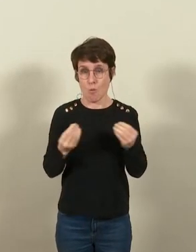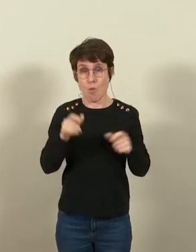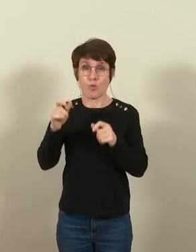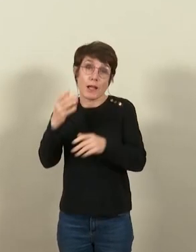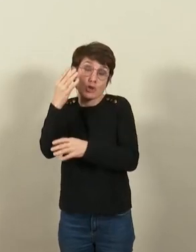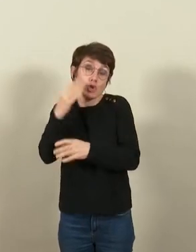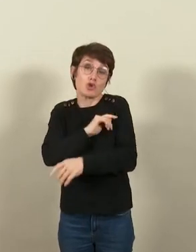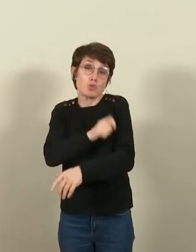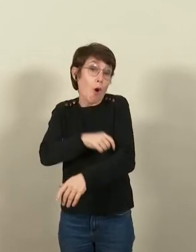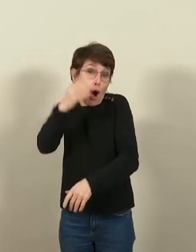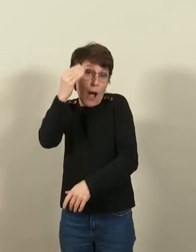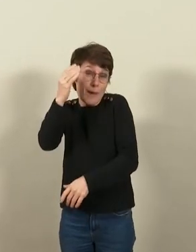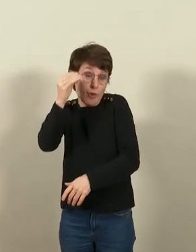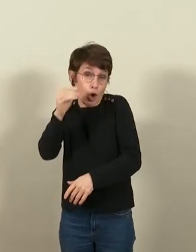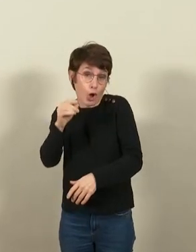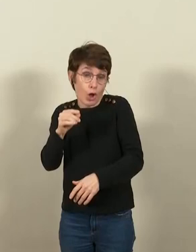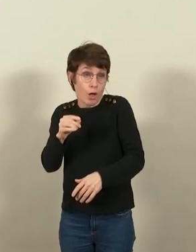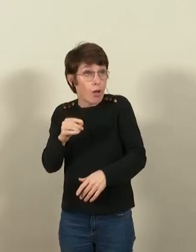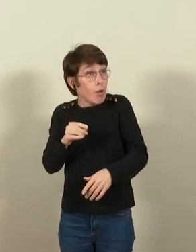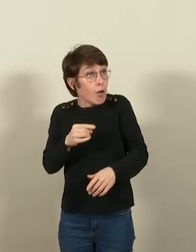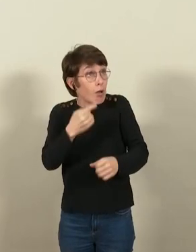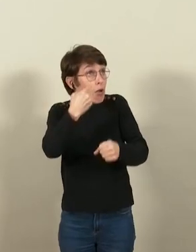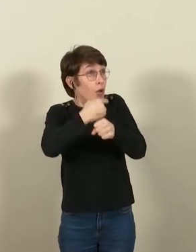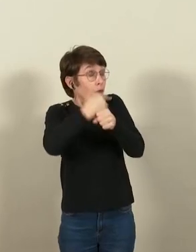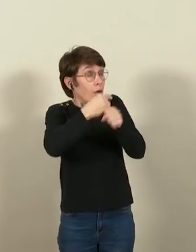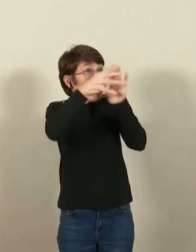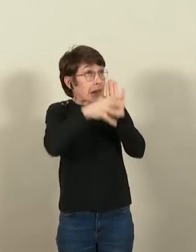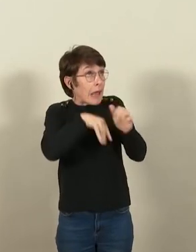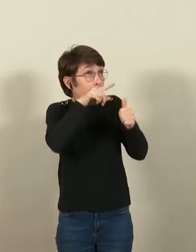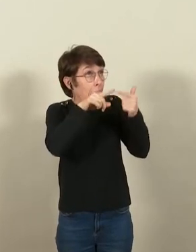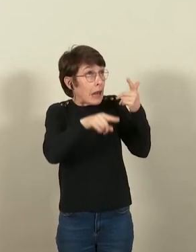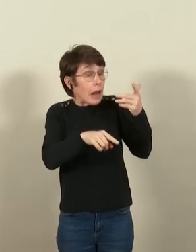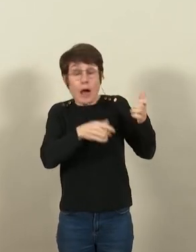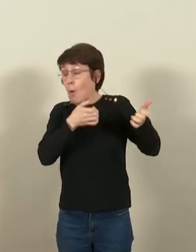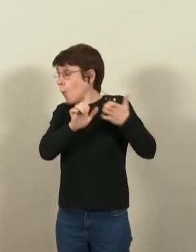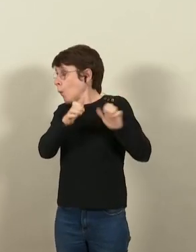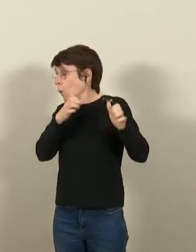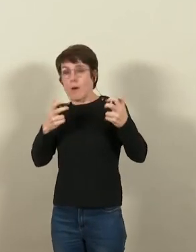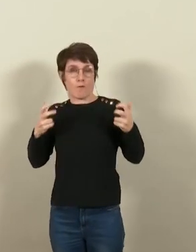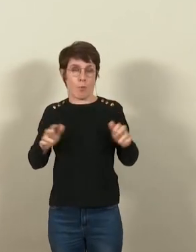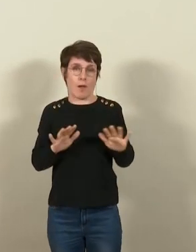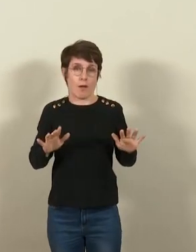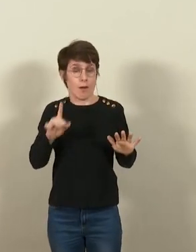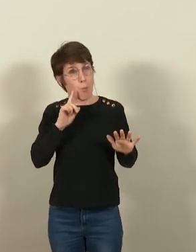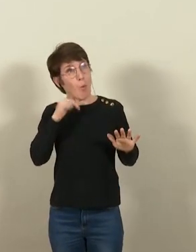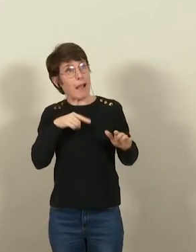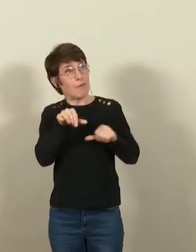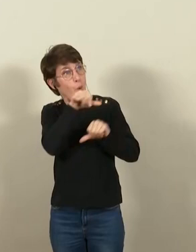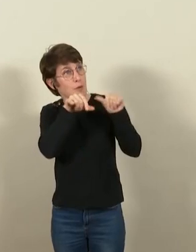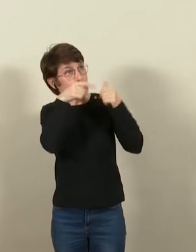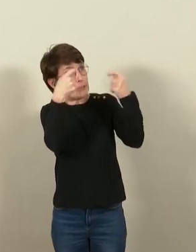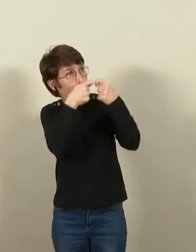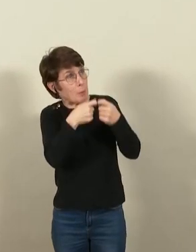du sport aller demain s'inscrire dans tel et tel club parce queil doit présenter tel et tel type de